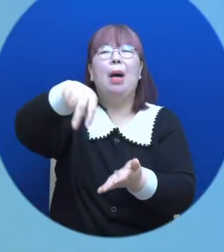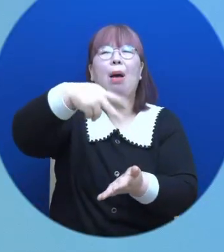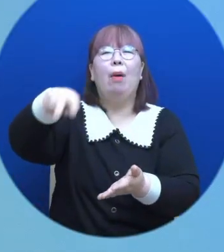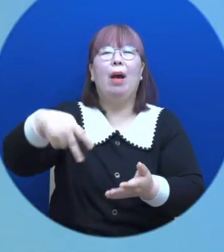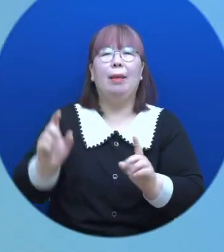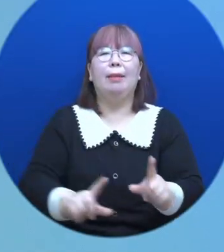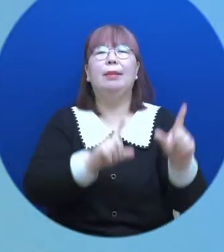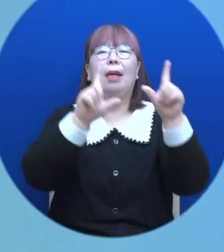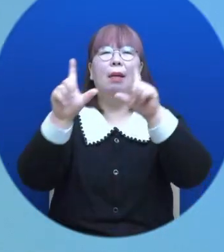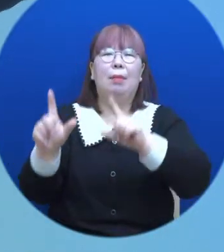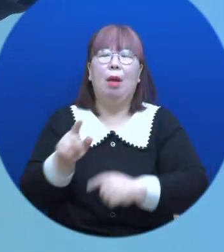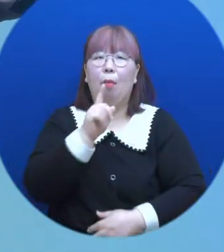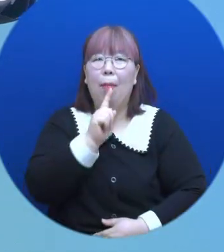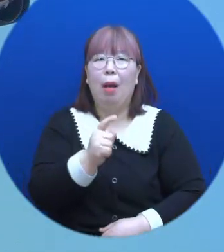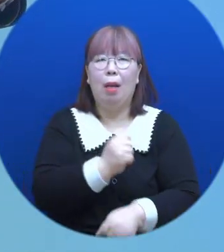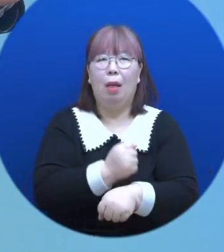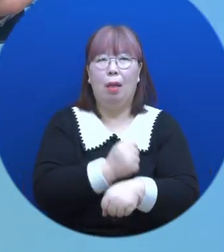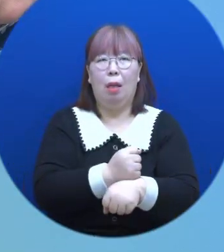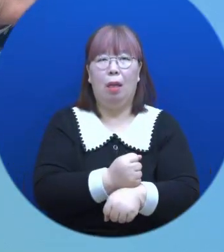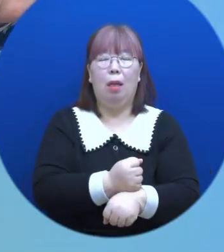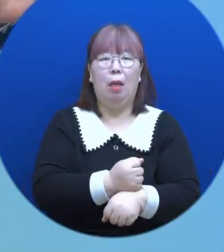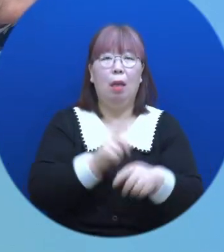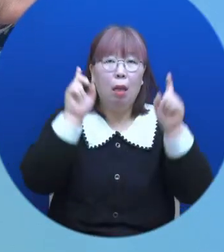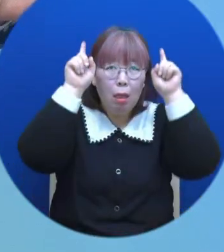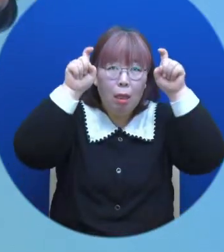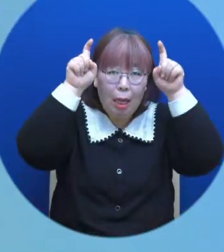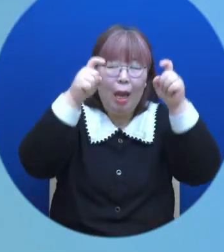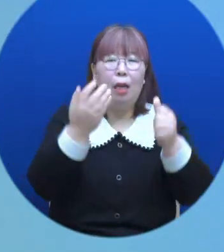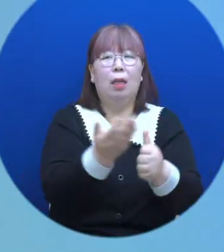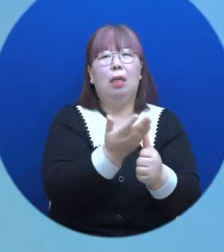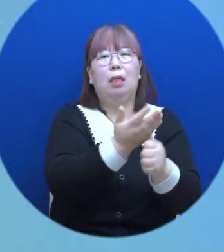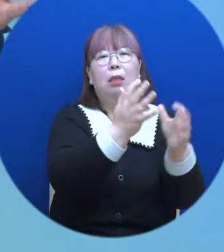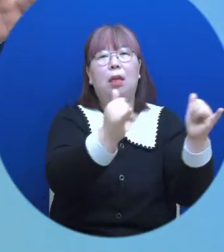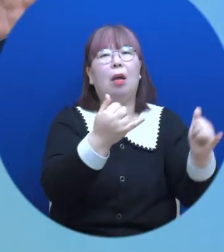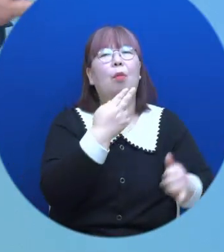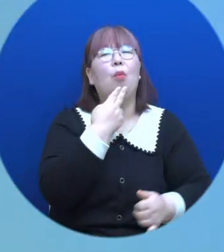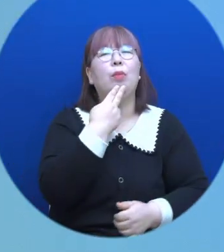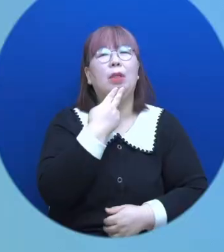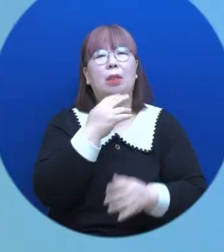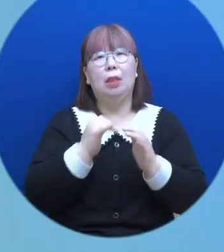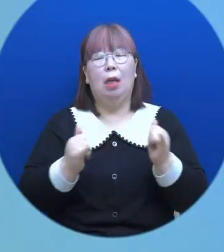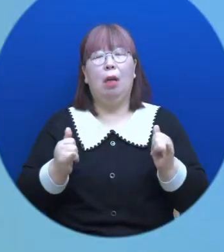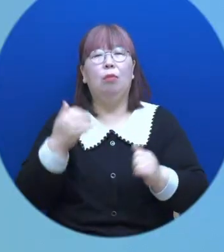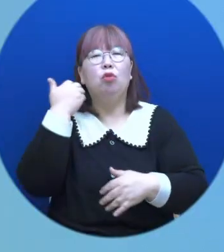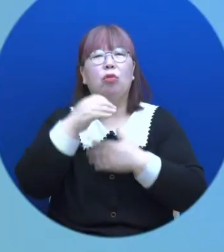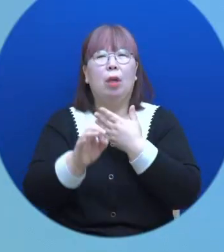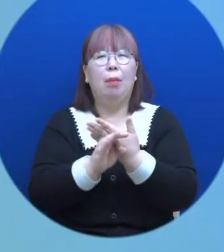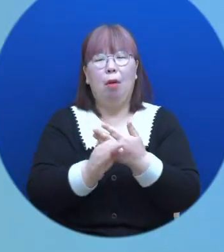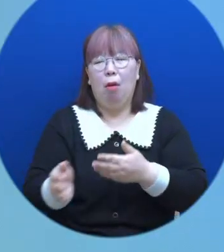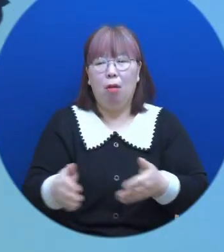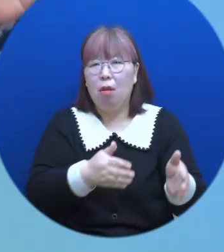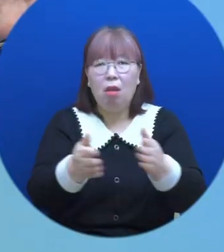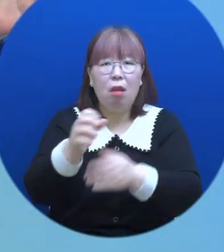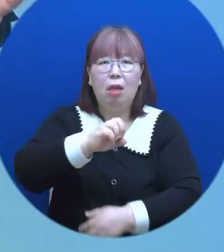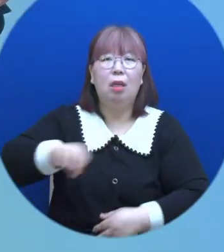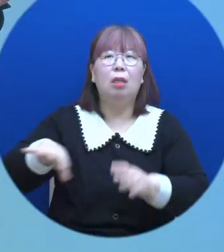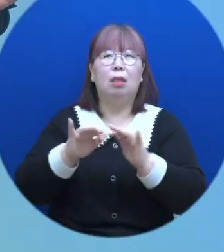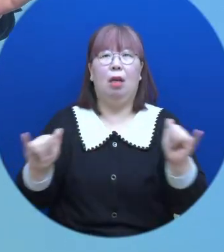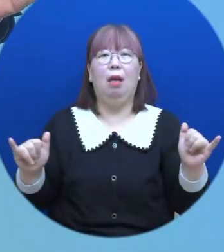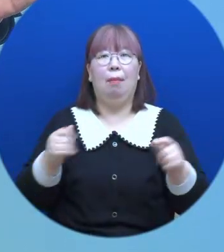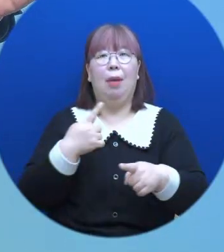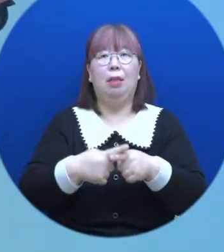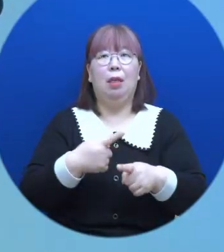말합니다. 목자 없는 양이란 어떤 양입니까? 길 잃은 양이요. 목자 없는 양이란